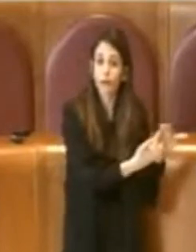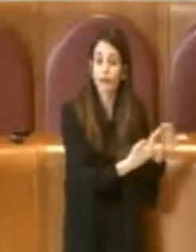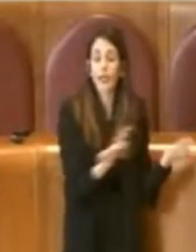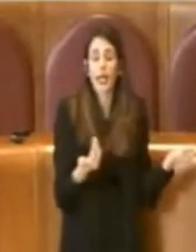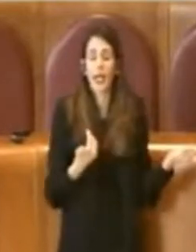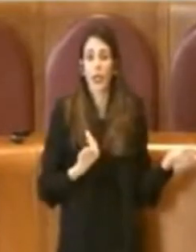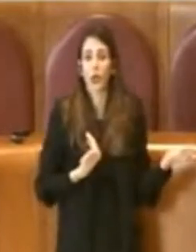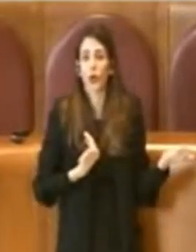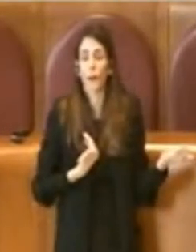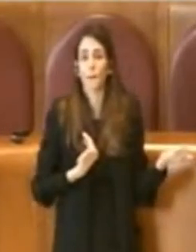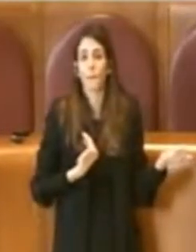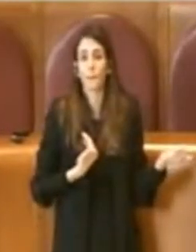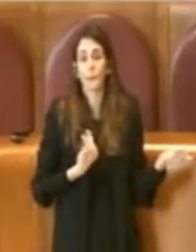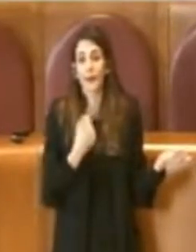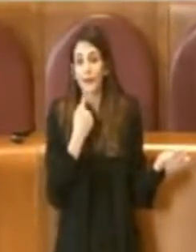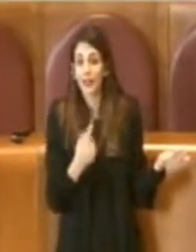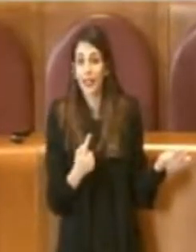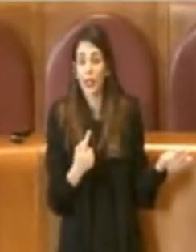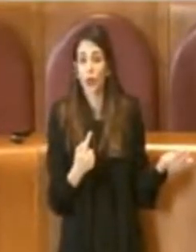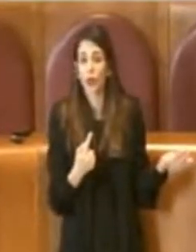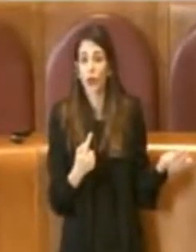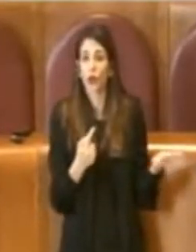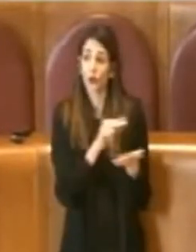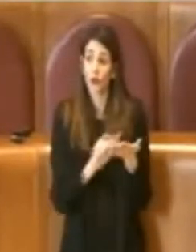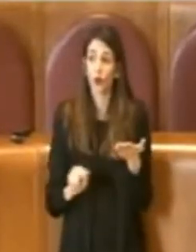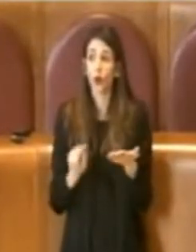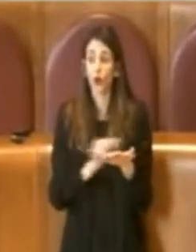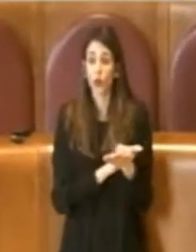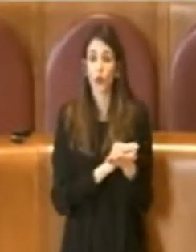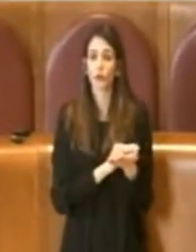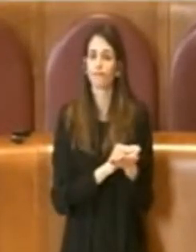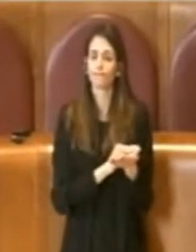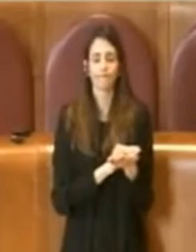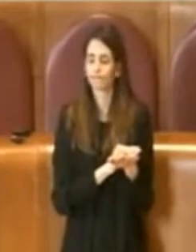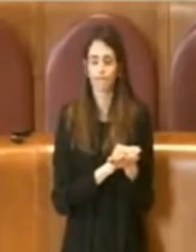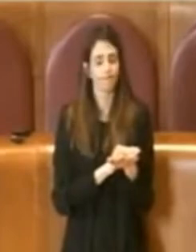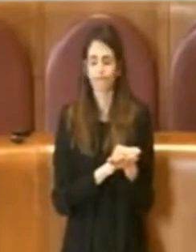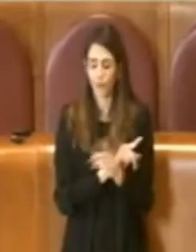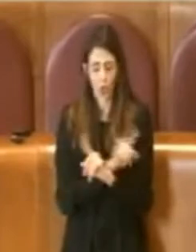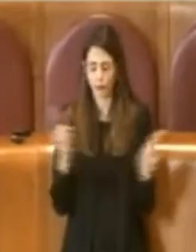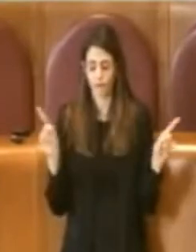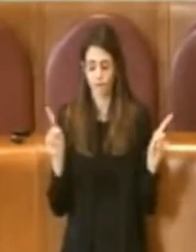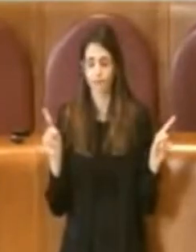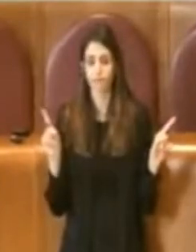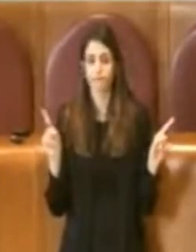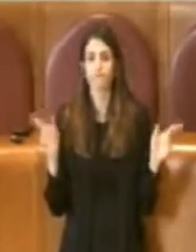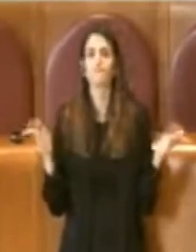dico che voteremo in senso negativo. Grazie.